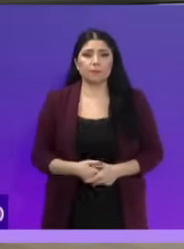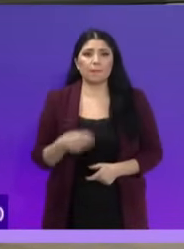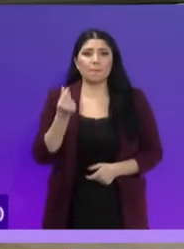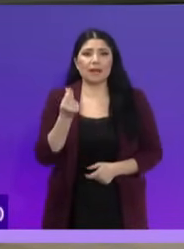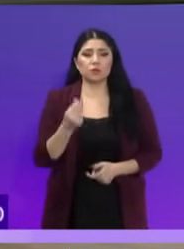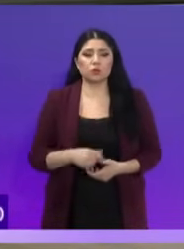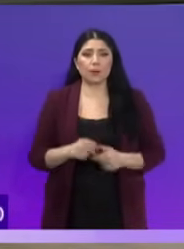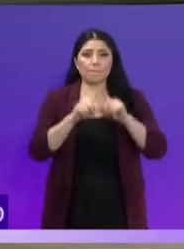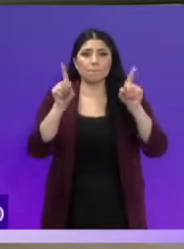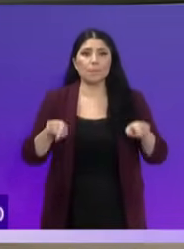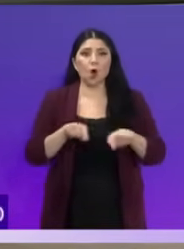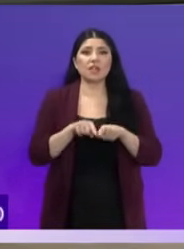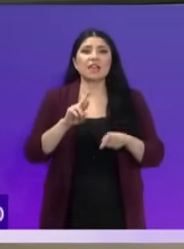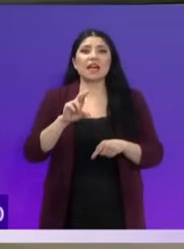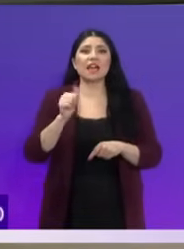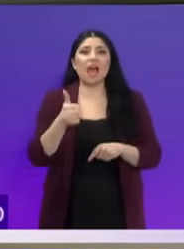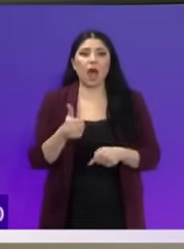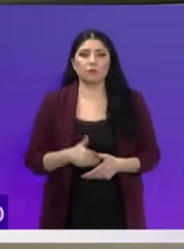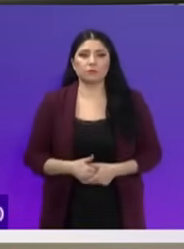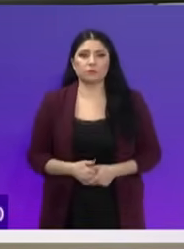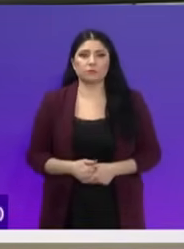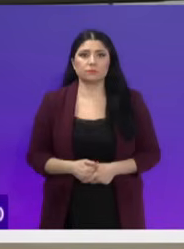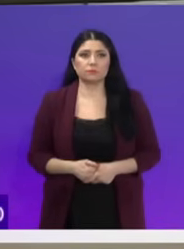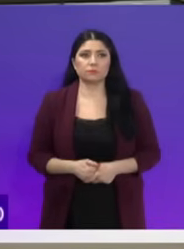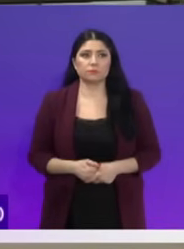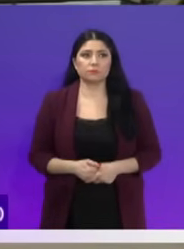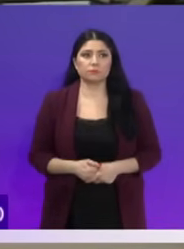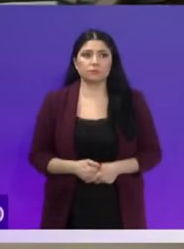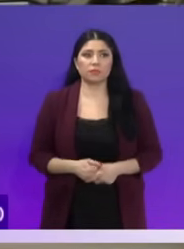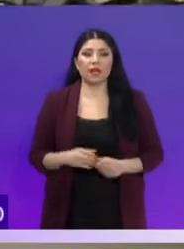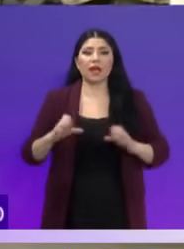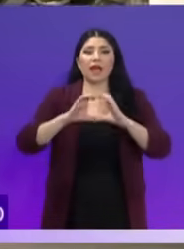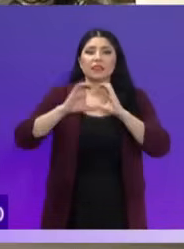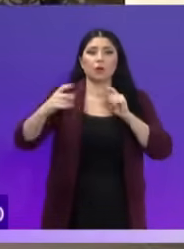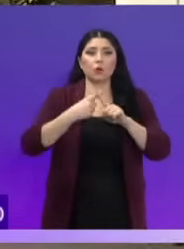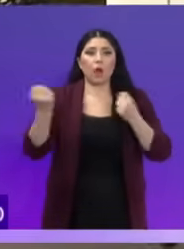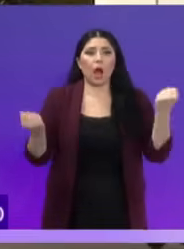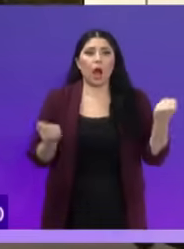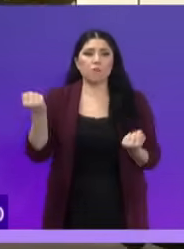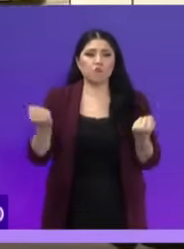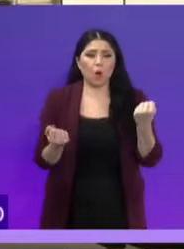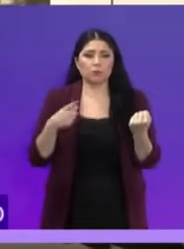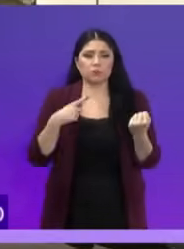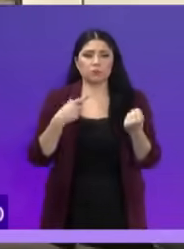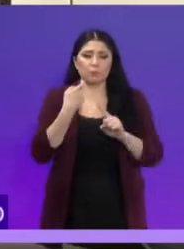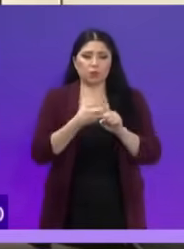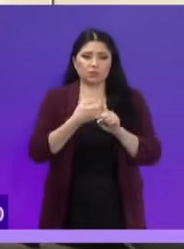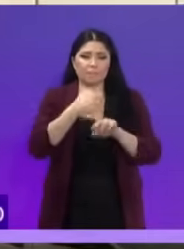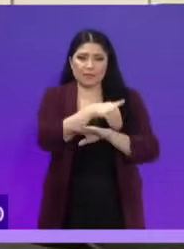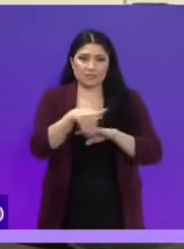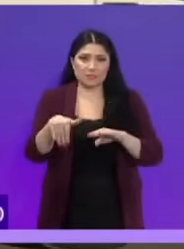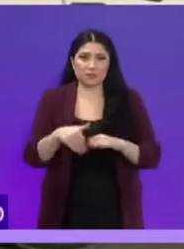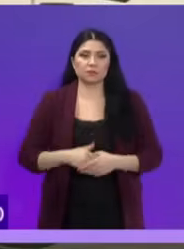prețurilor polițelor RCA. Au scos așadar tirurile și camioanele pe străzi și